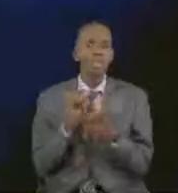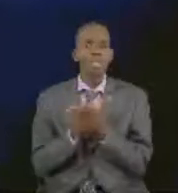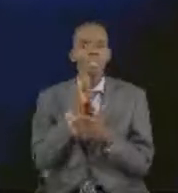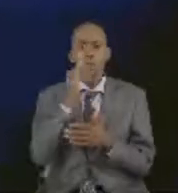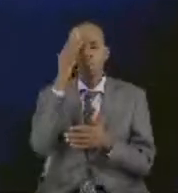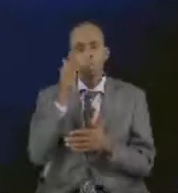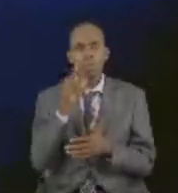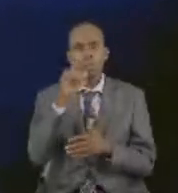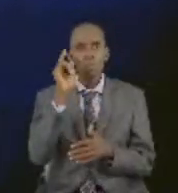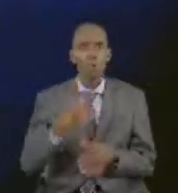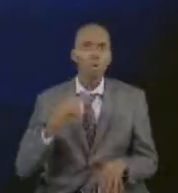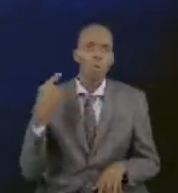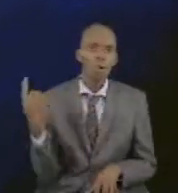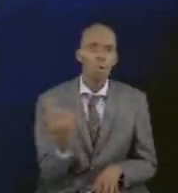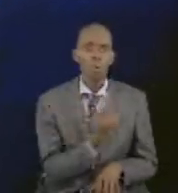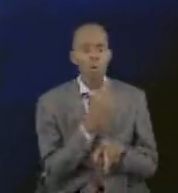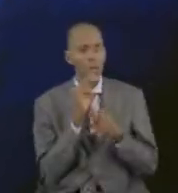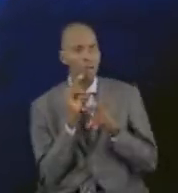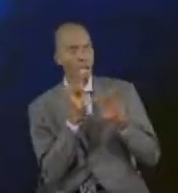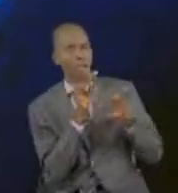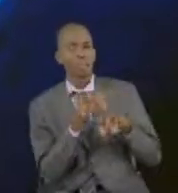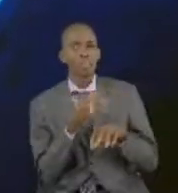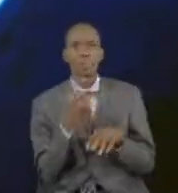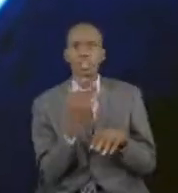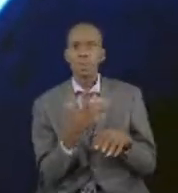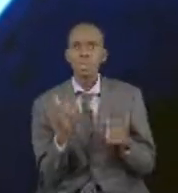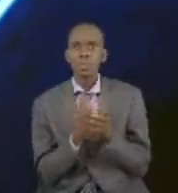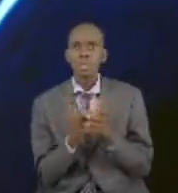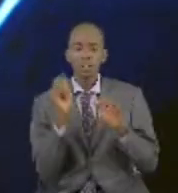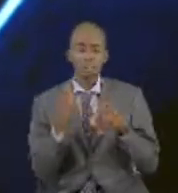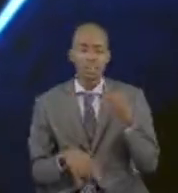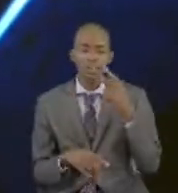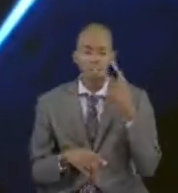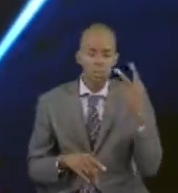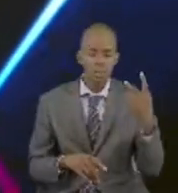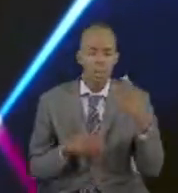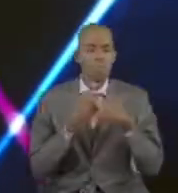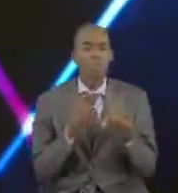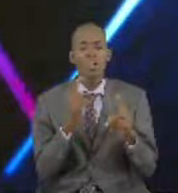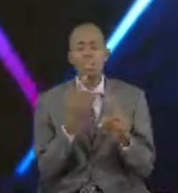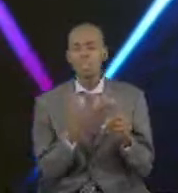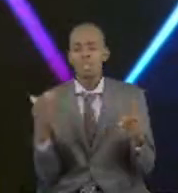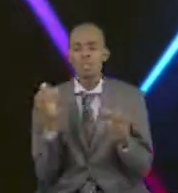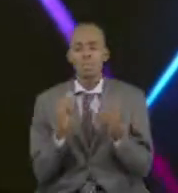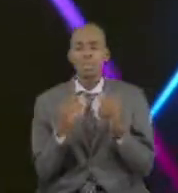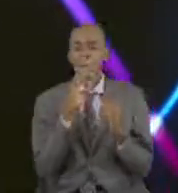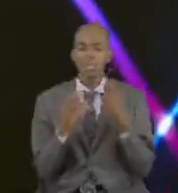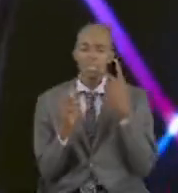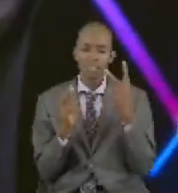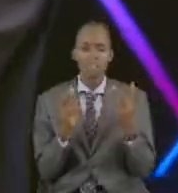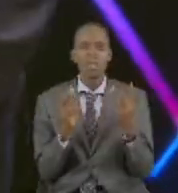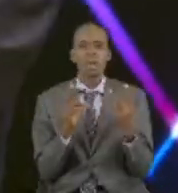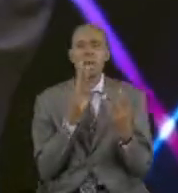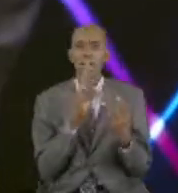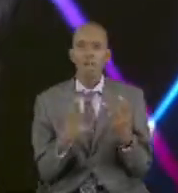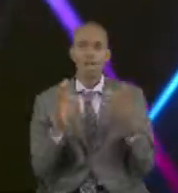histoire. C'est ce qu'ils regardaient. Ils disent, considérant ces choses, nous ne regardons pas les choses qui sont visibles, parce que les